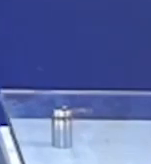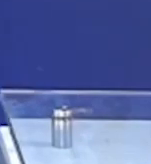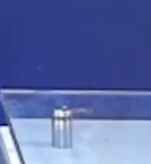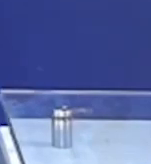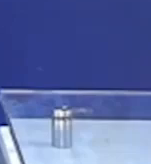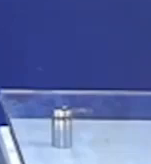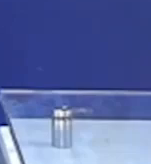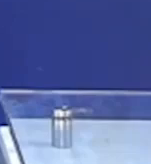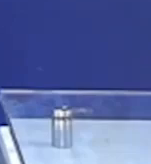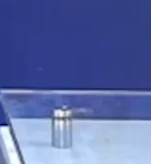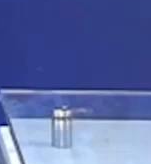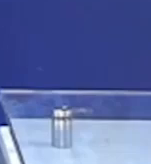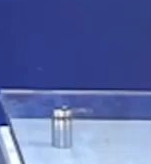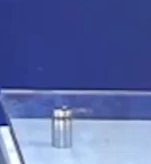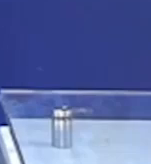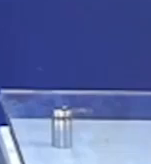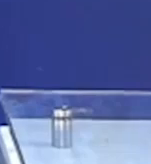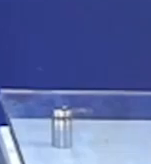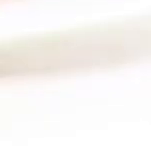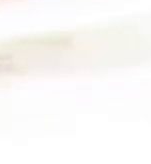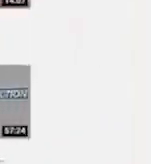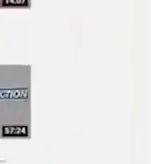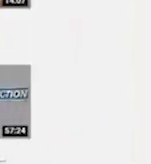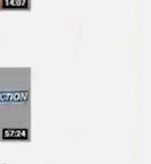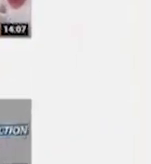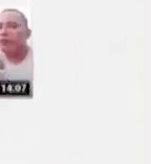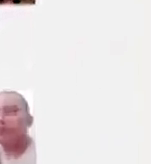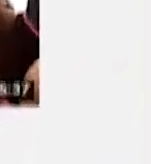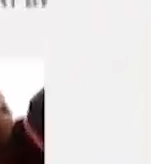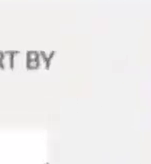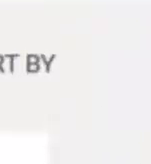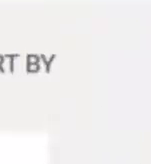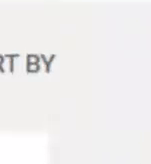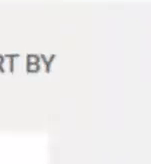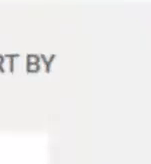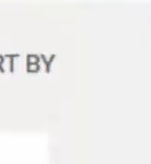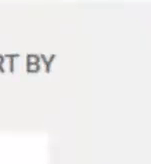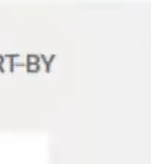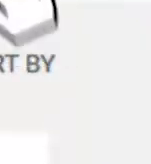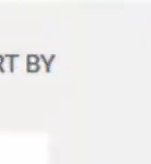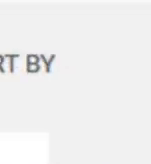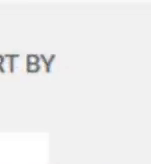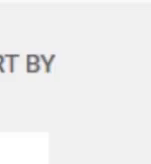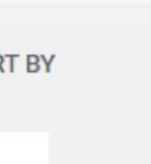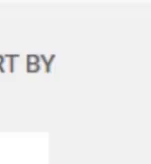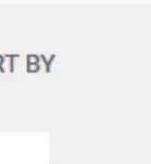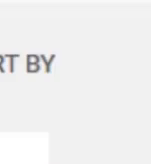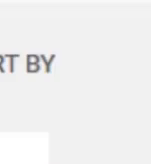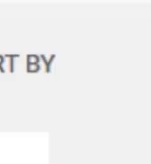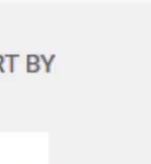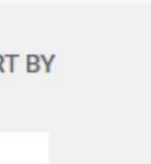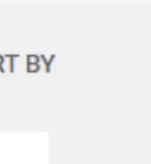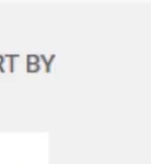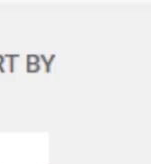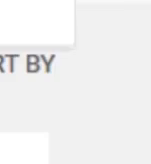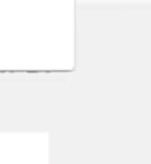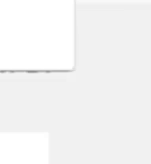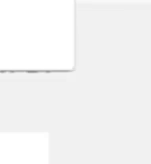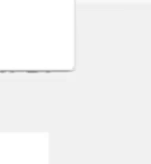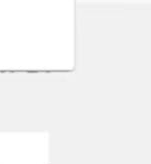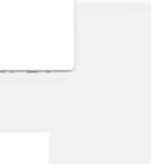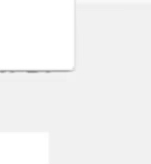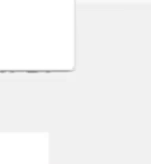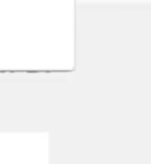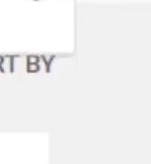na. 18.4 million subscribers. And make sure po mga kapatid, kapag nag-subscribe po kayo, pindutin niyo po yung bell button, select niyo po